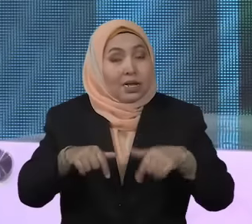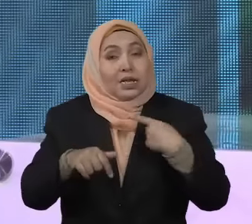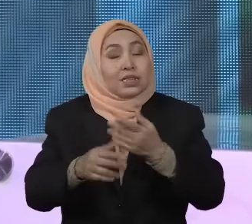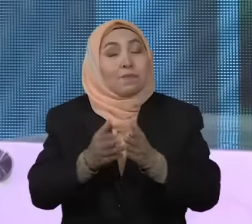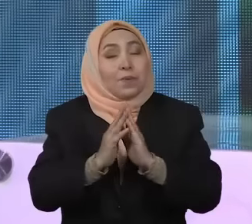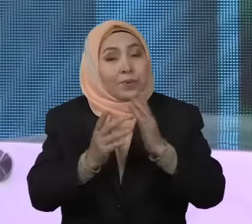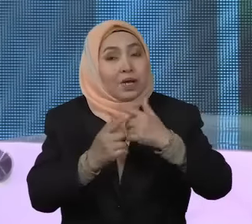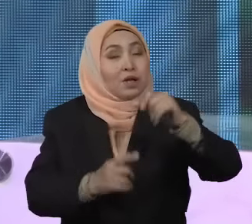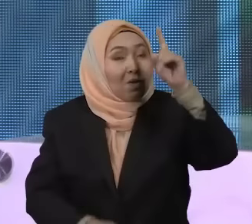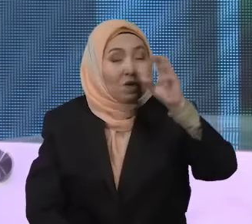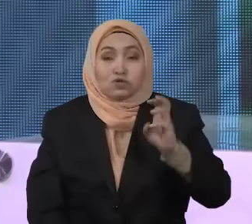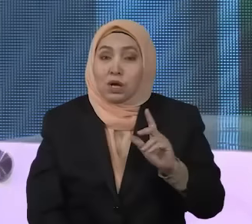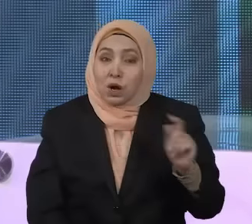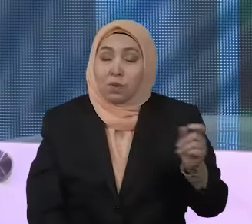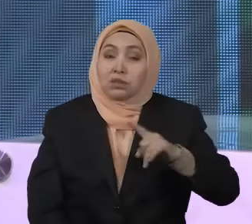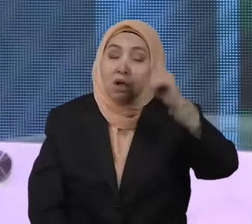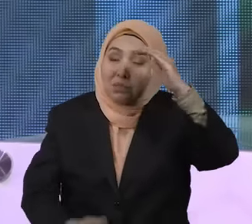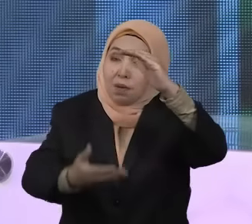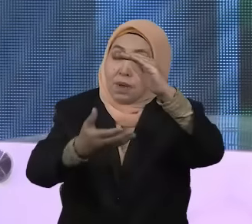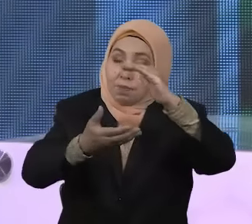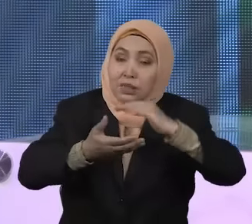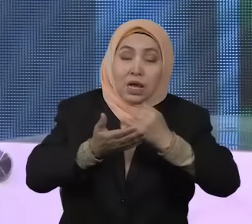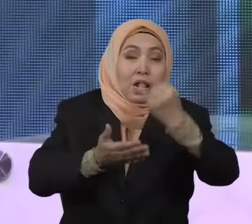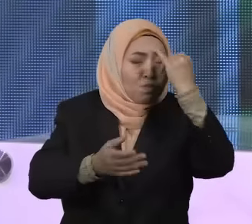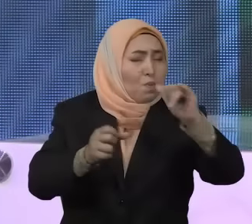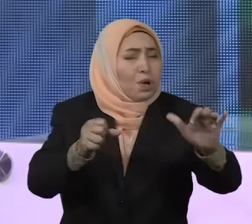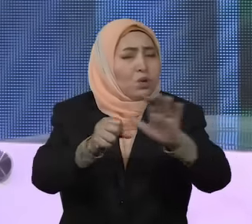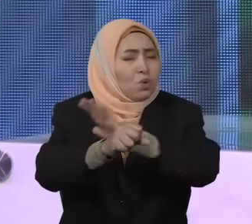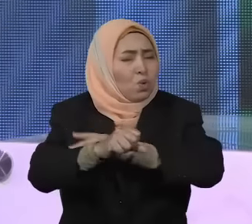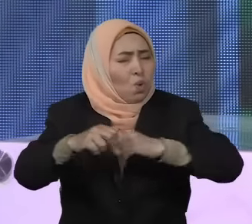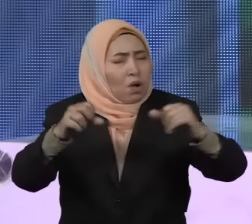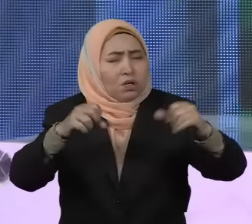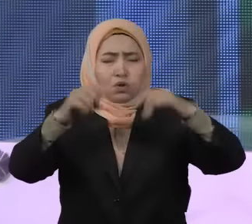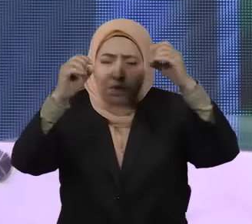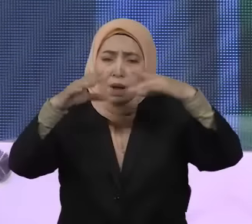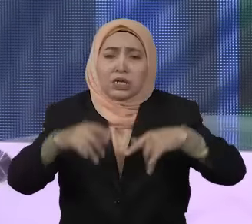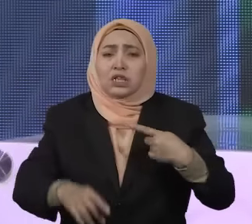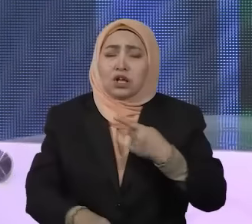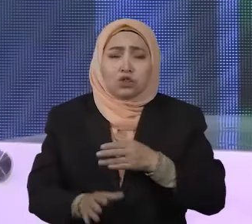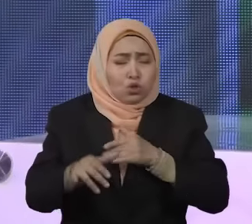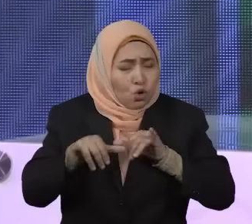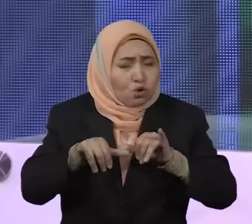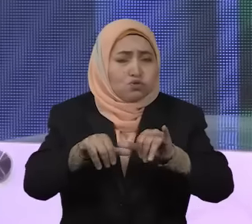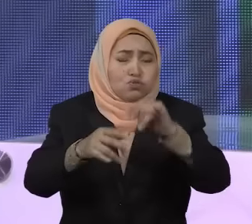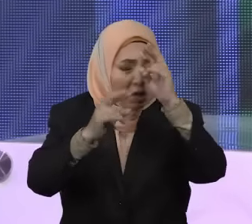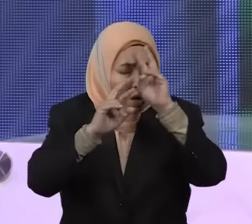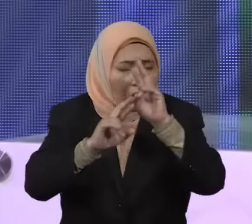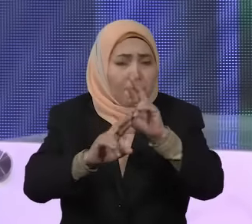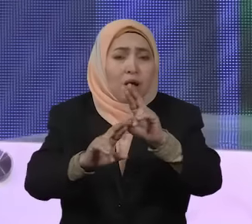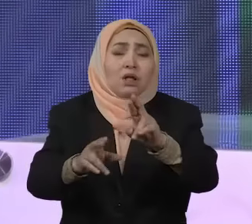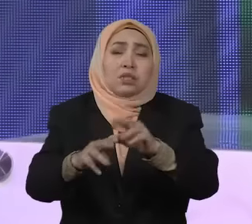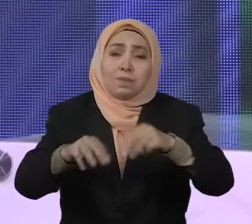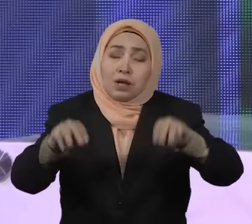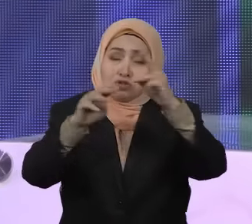kita mohon pada Allah Subhanahu Wa Taala, Allah membekalkan ilmu penuh hikmah kepada kita untuk terus kita menghargai kepada Masjidil